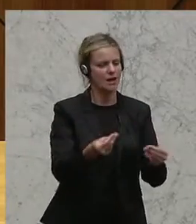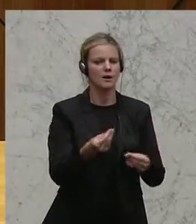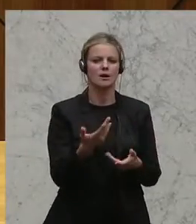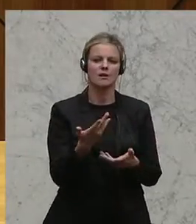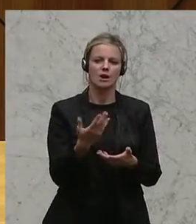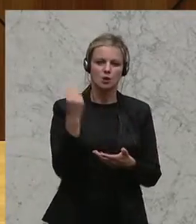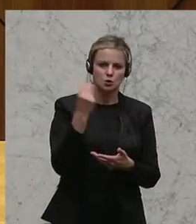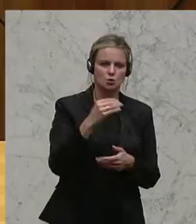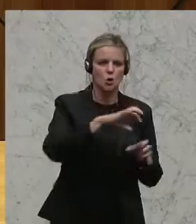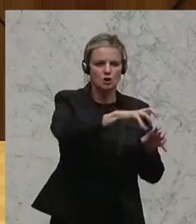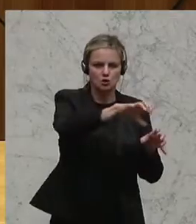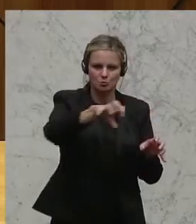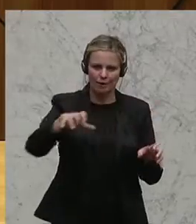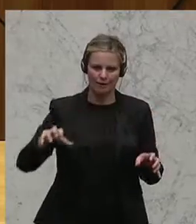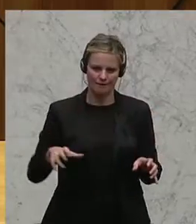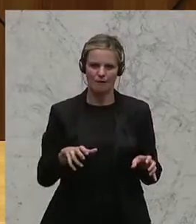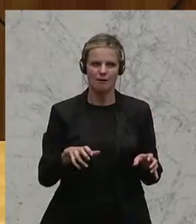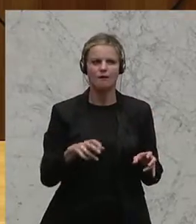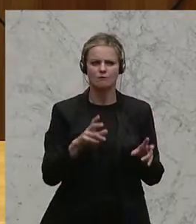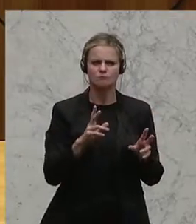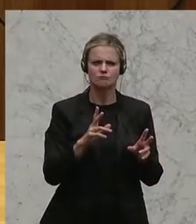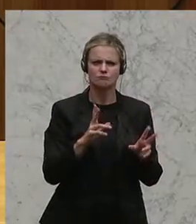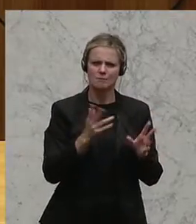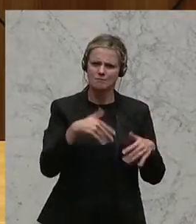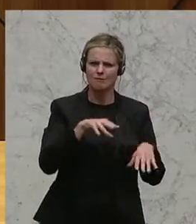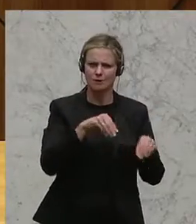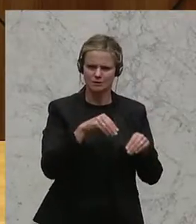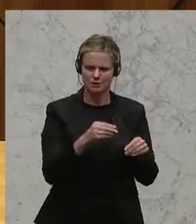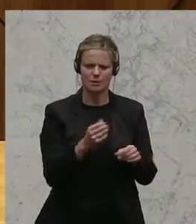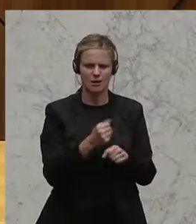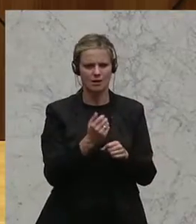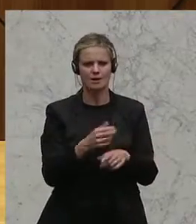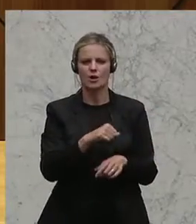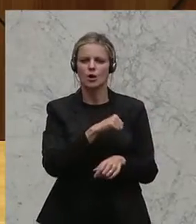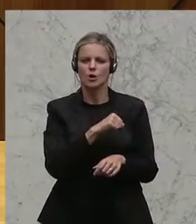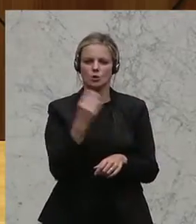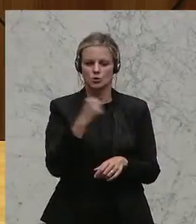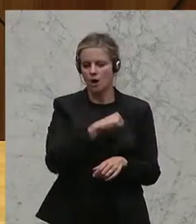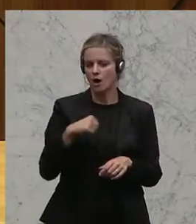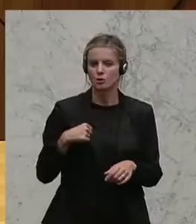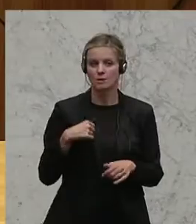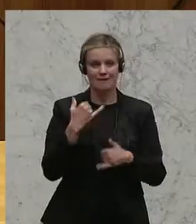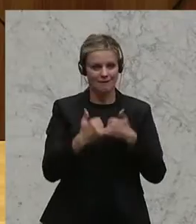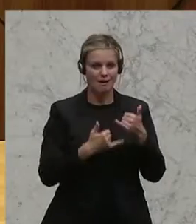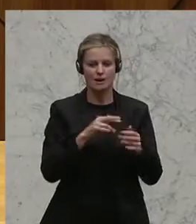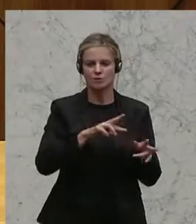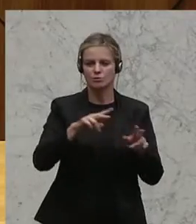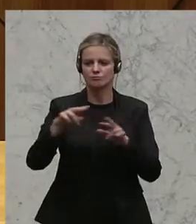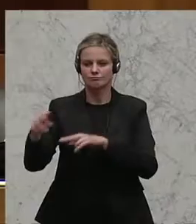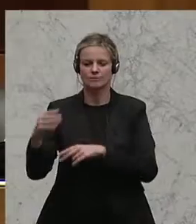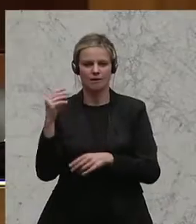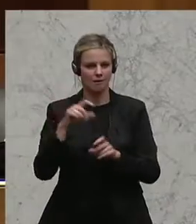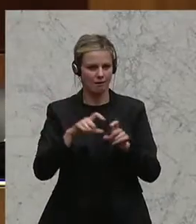Eine, glaube ich, sehr wichtige Unterfangung. Die Möglichkeit, schulautonom jahrgangsübergreifende Klassen zu führen. Der Einsatz